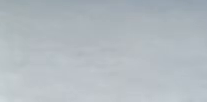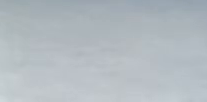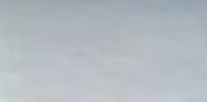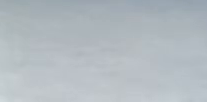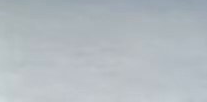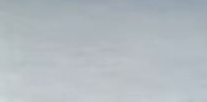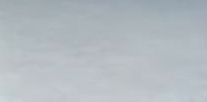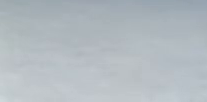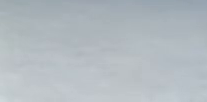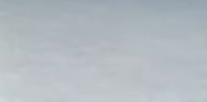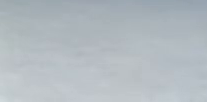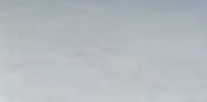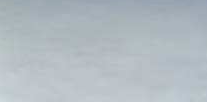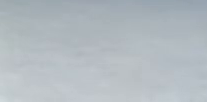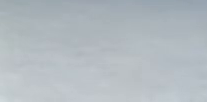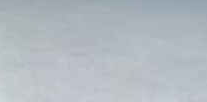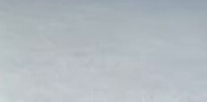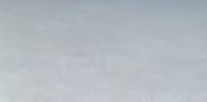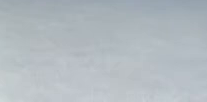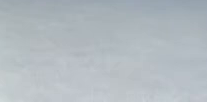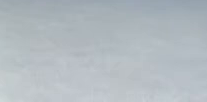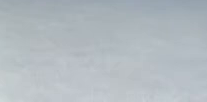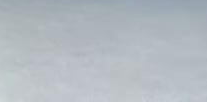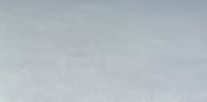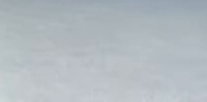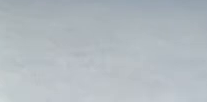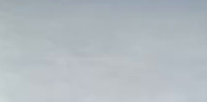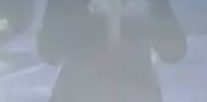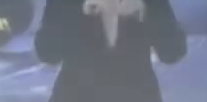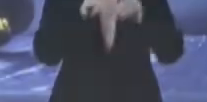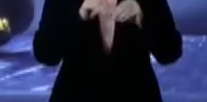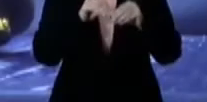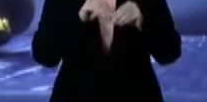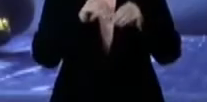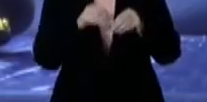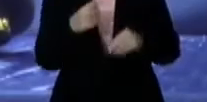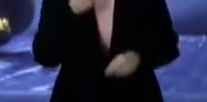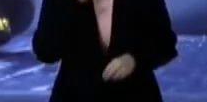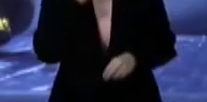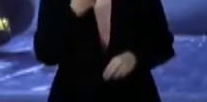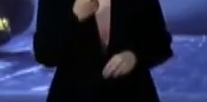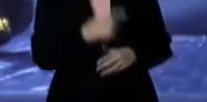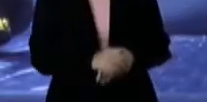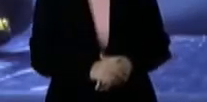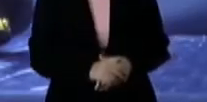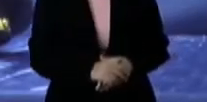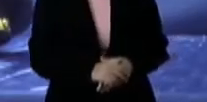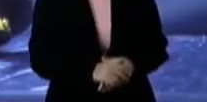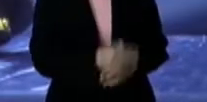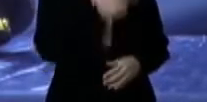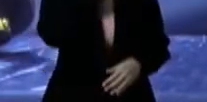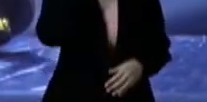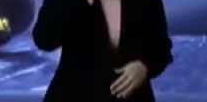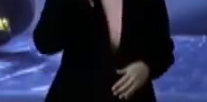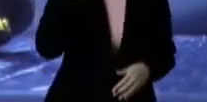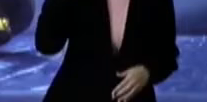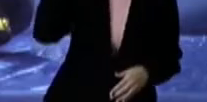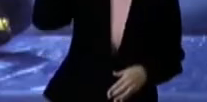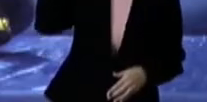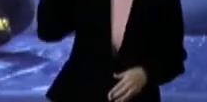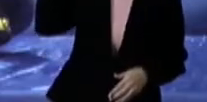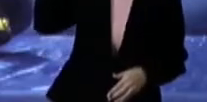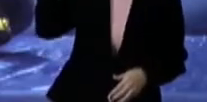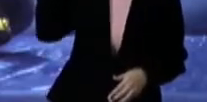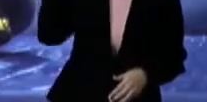boetes, zegt waarnemend korpschef Henry Seedorf. Waar wij enkele weken terug